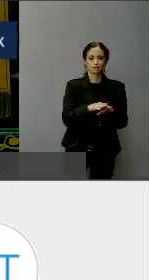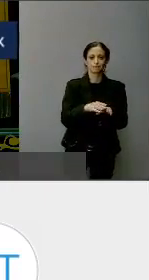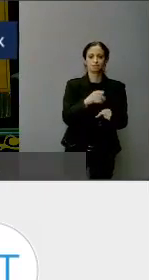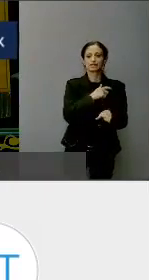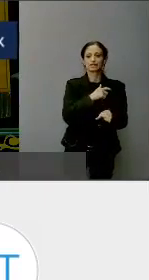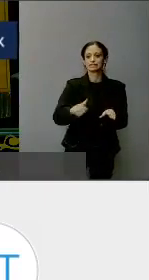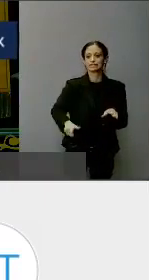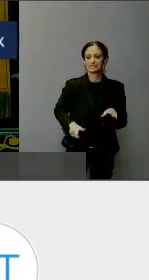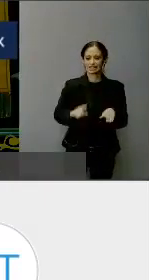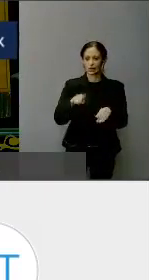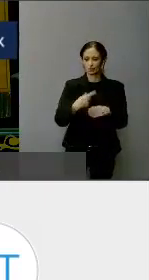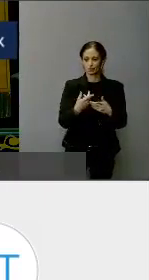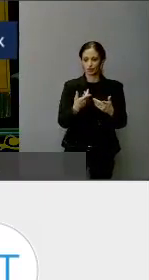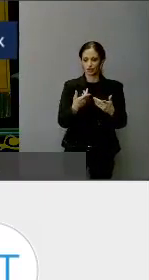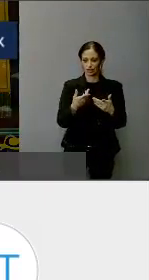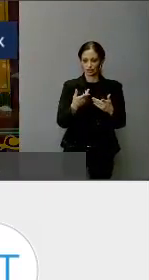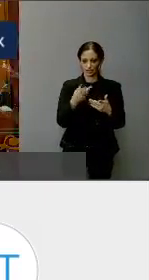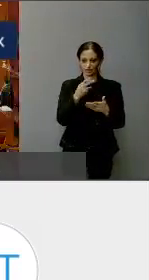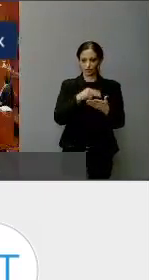prego